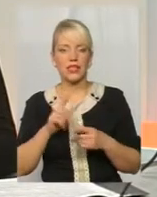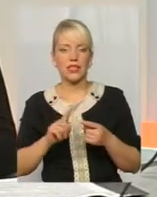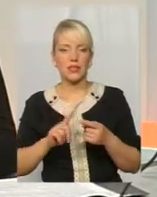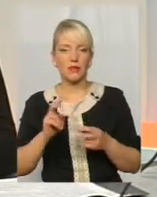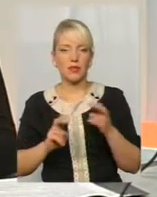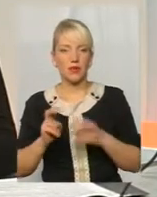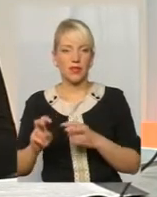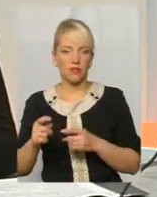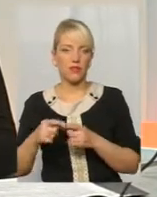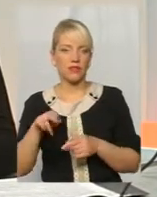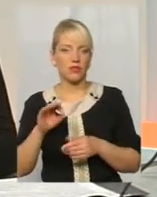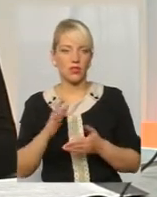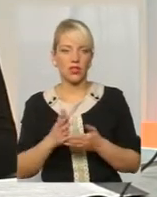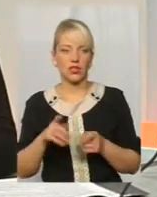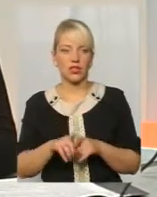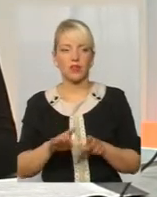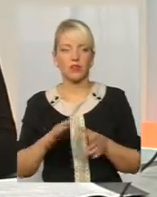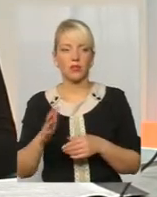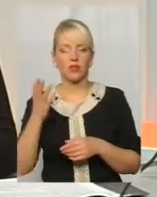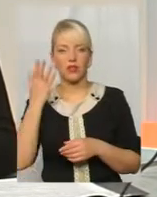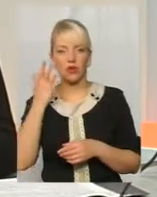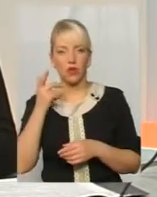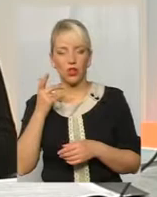підприємства, то звичайно, і є вже такі випадки по Україні, коли